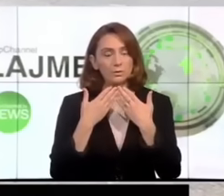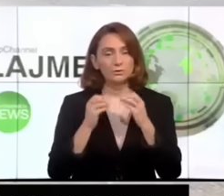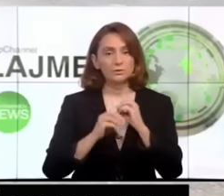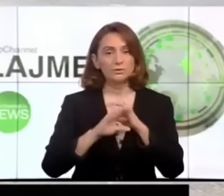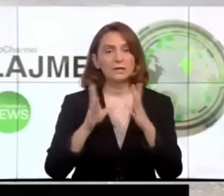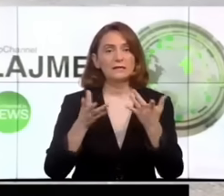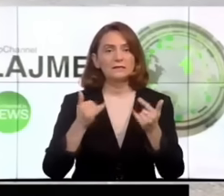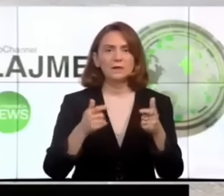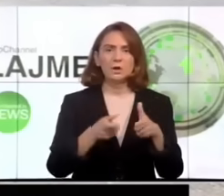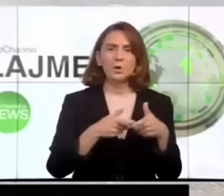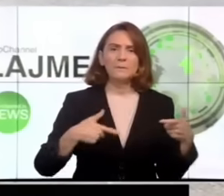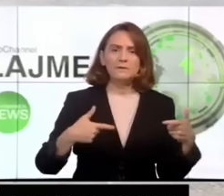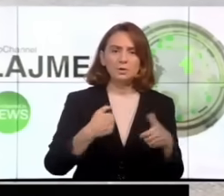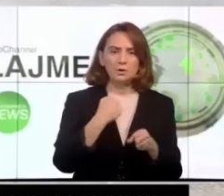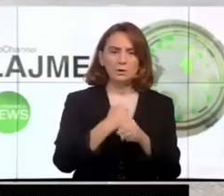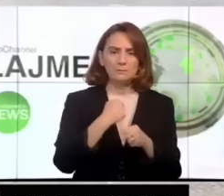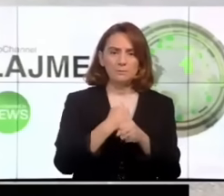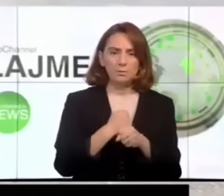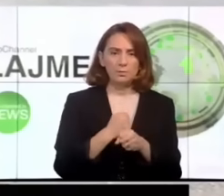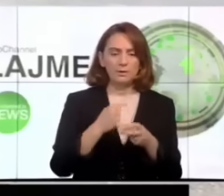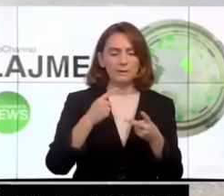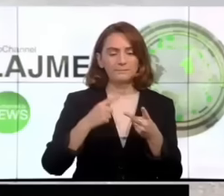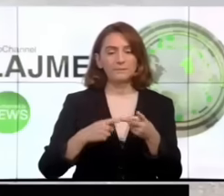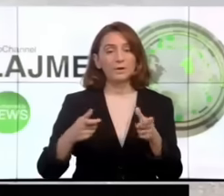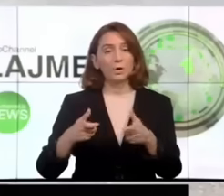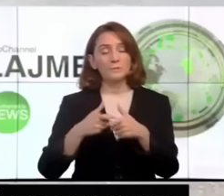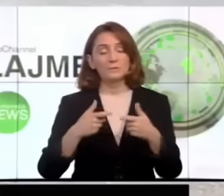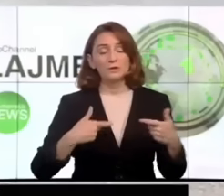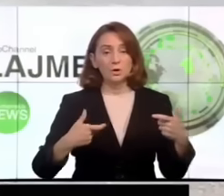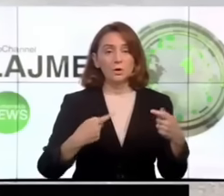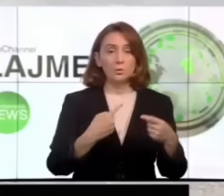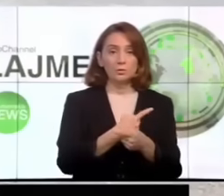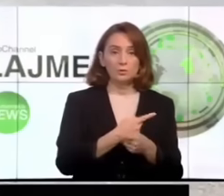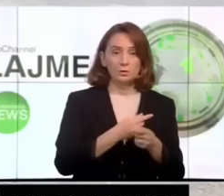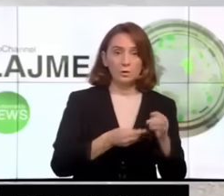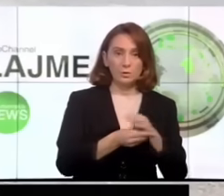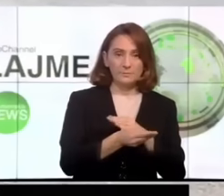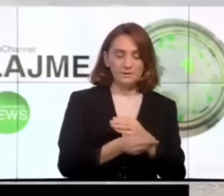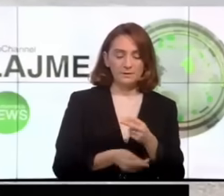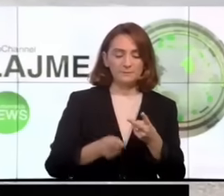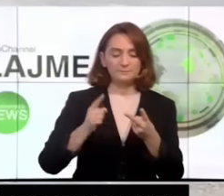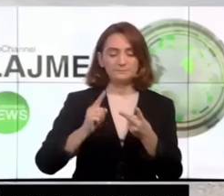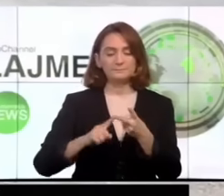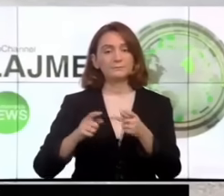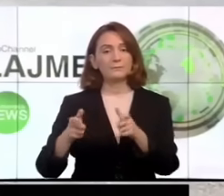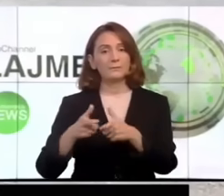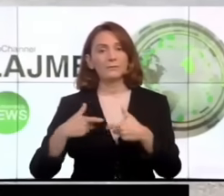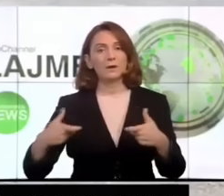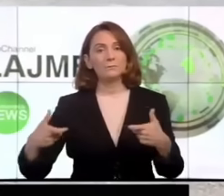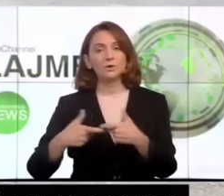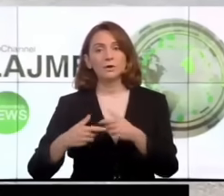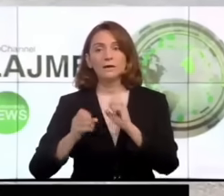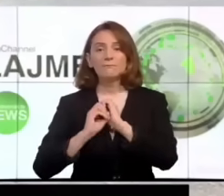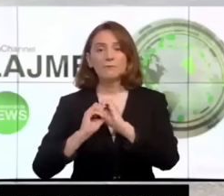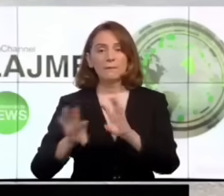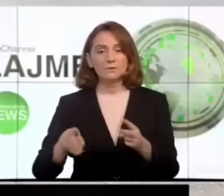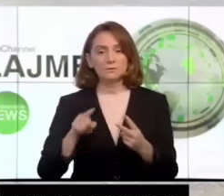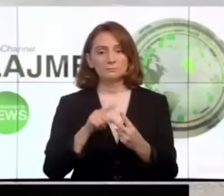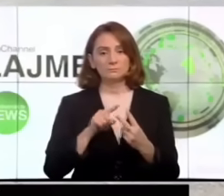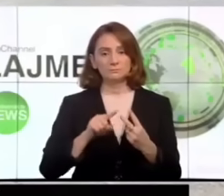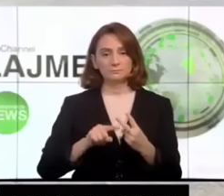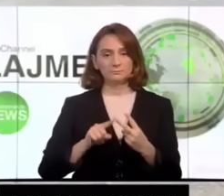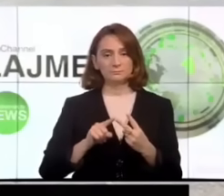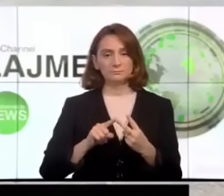dhe Komisioni i Dezinformimit. Ndërkohë që siç e thate dhe ju, vetëm pak minuta më parë, mbledhjes i është bashkuar